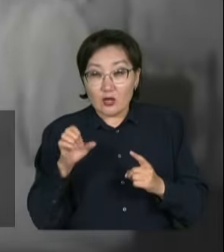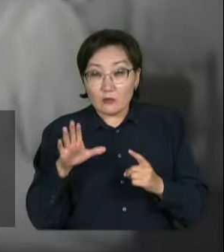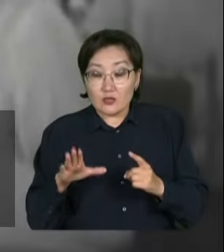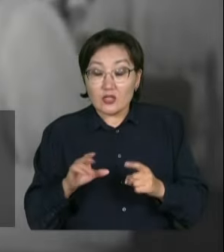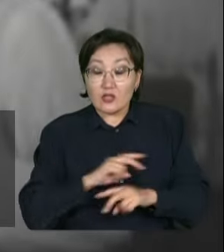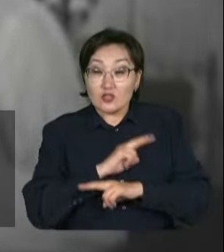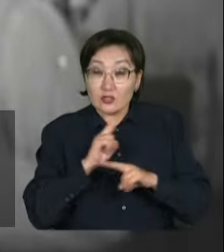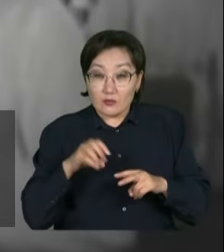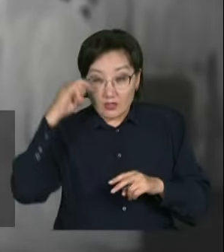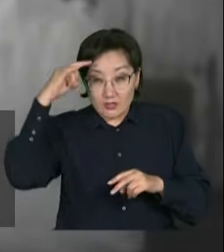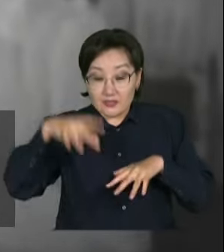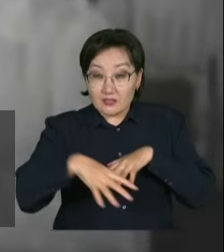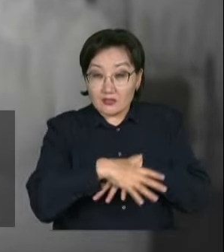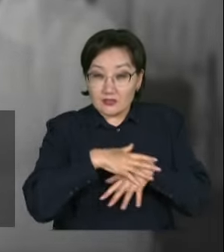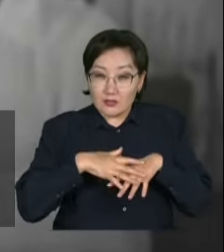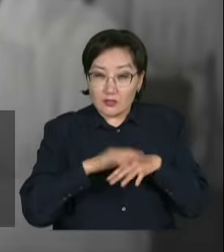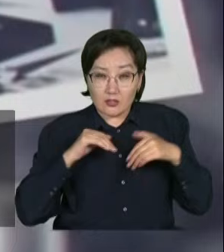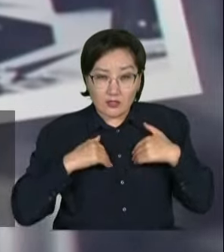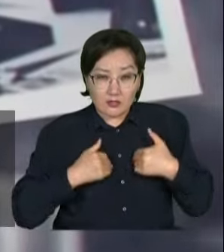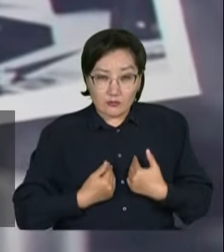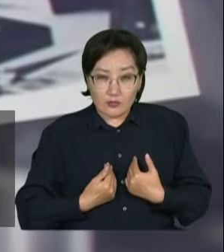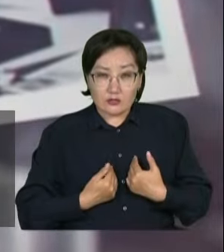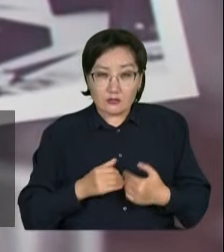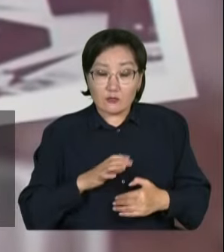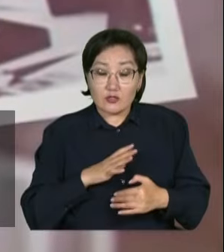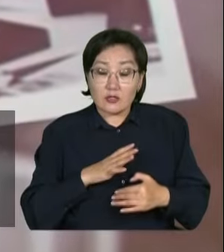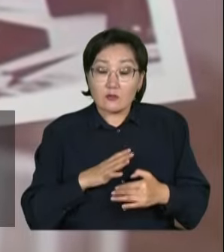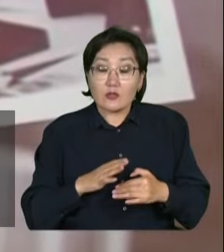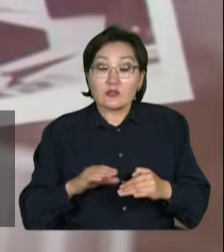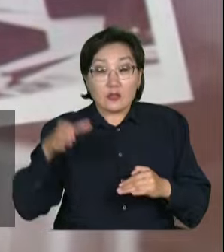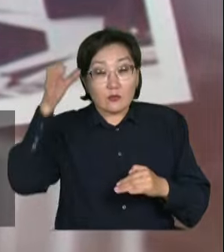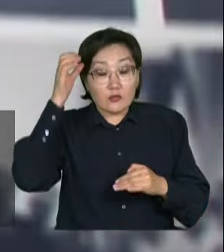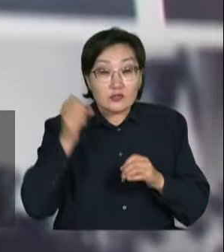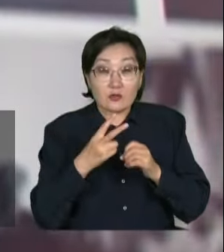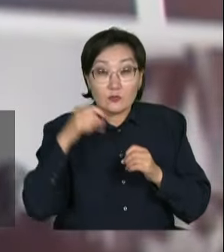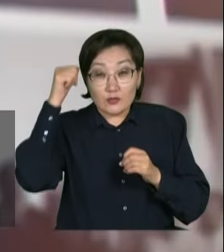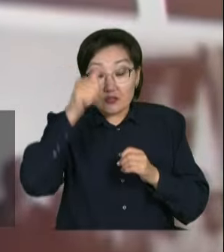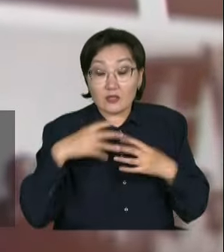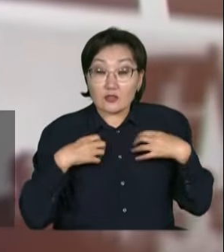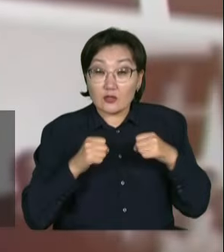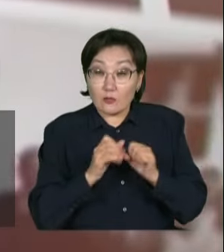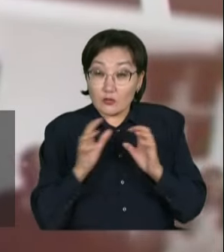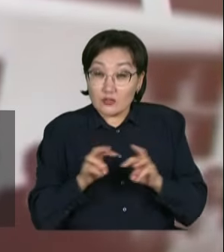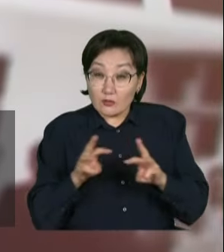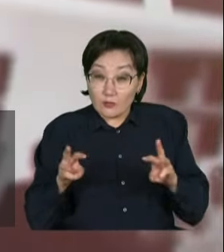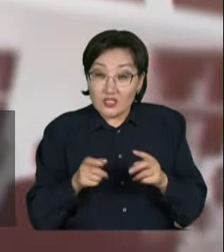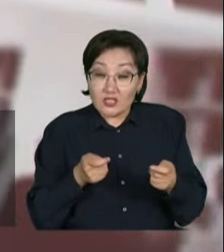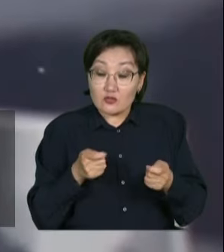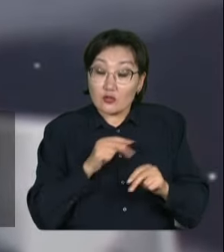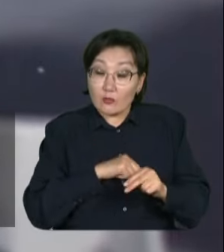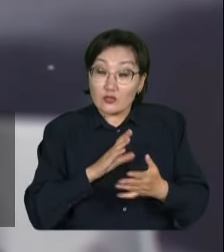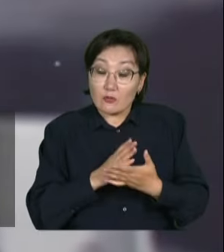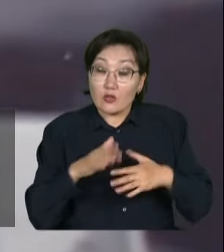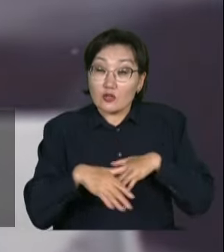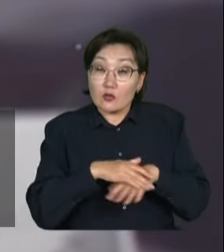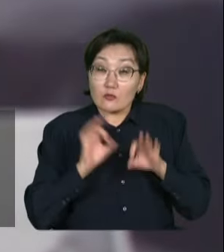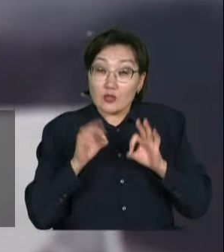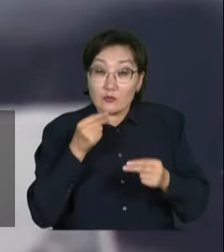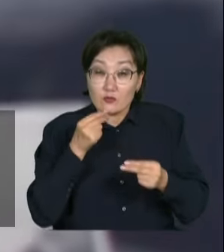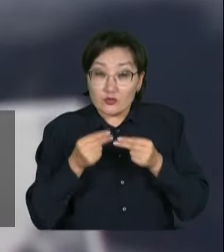дүниеден өтуі қазақ елінің қабырғасын қайыстырған қаза болды. Академик 12 жыл денсаулық сақтау министрлігіне жетекшілік еткен, халықты дұрыс